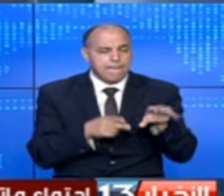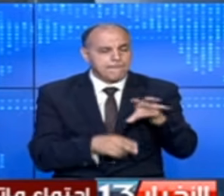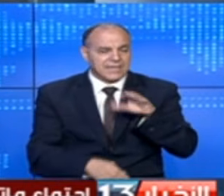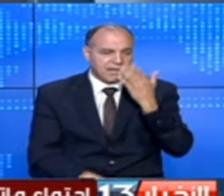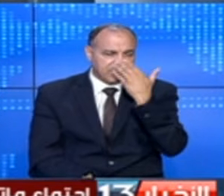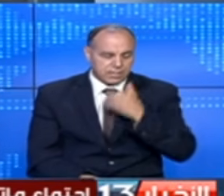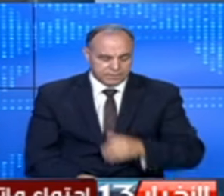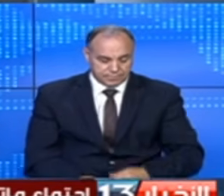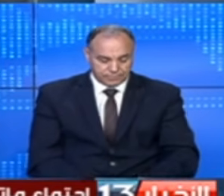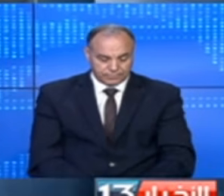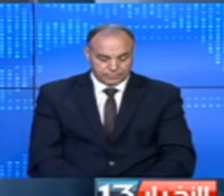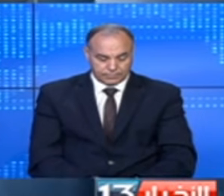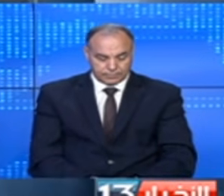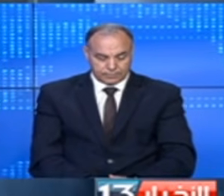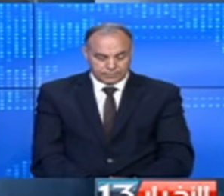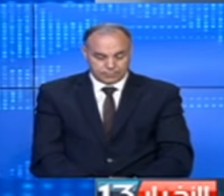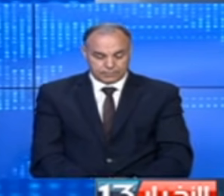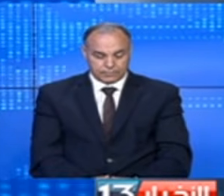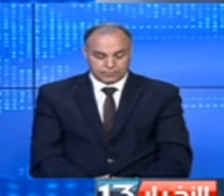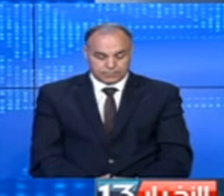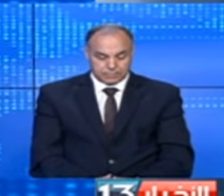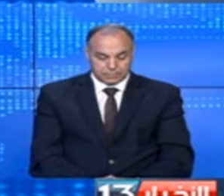المنطقة.